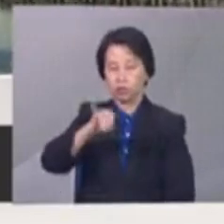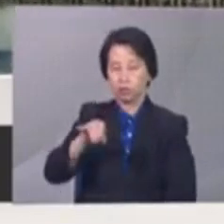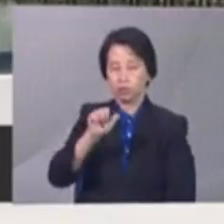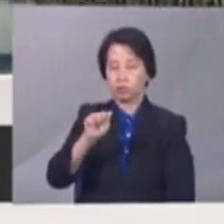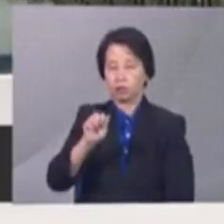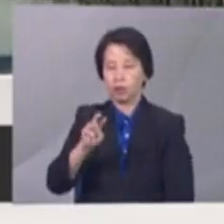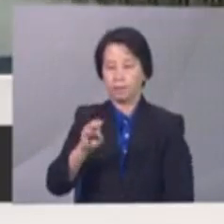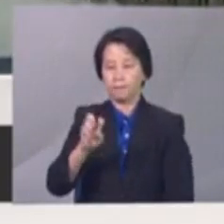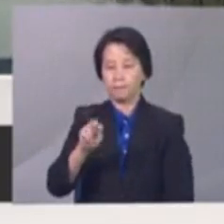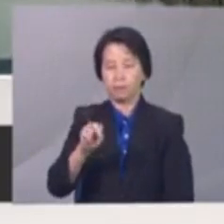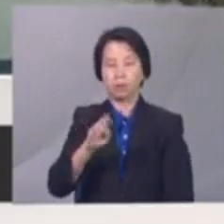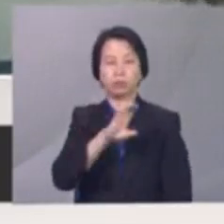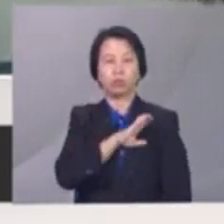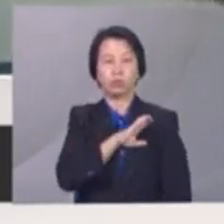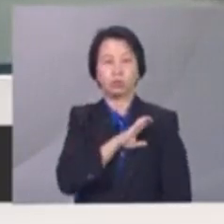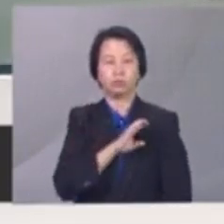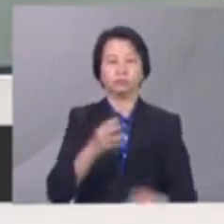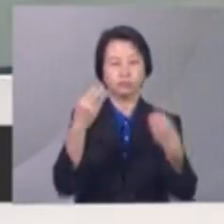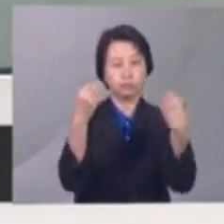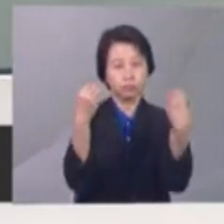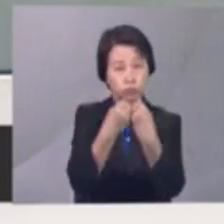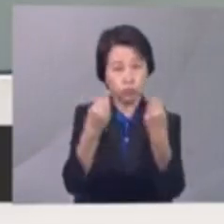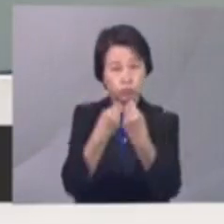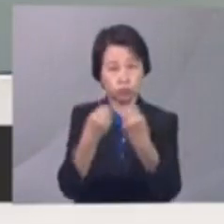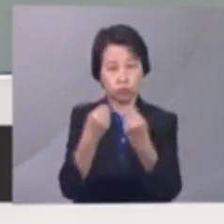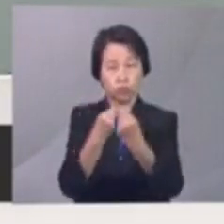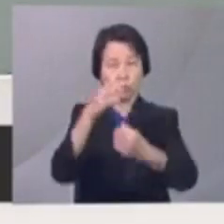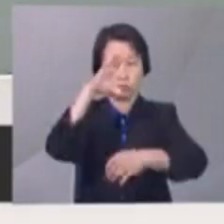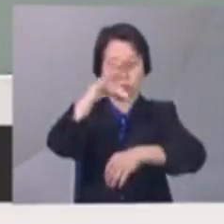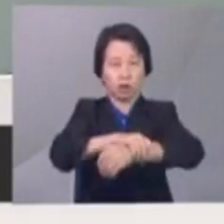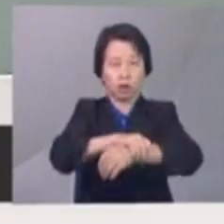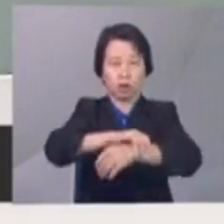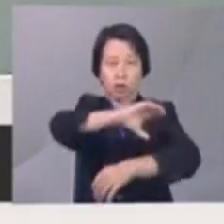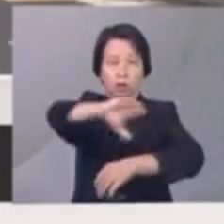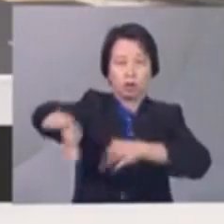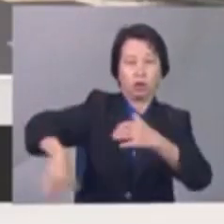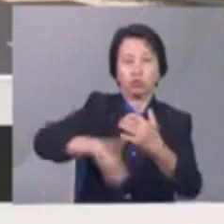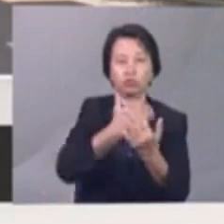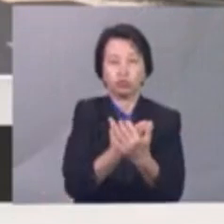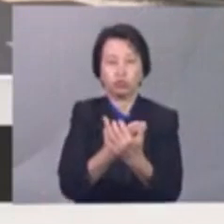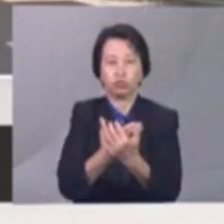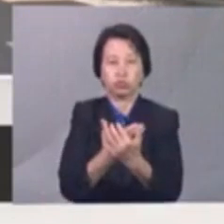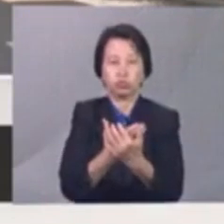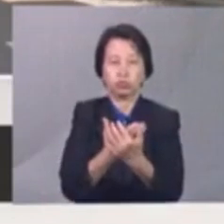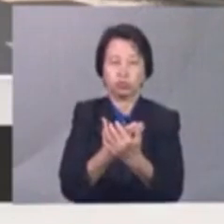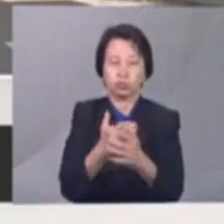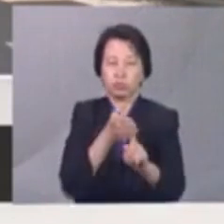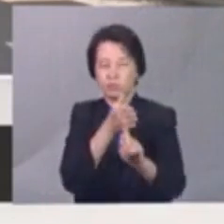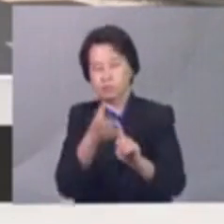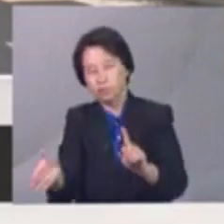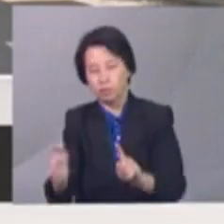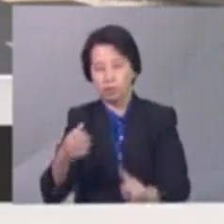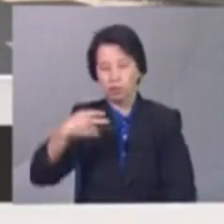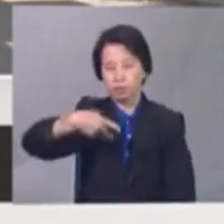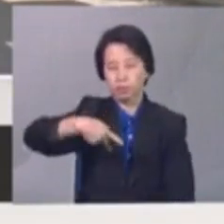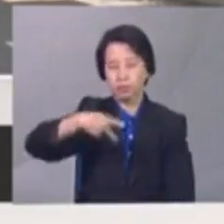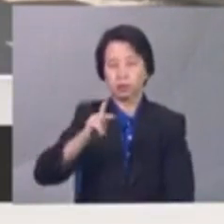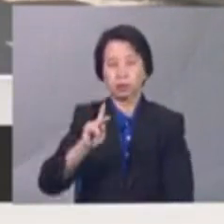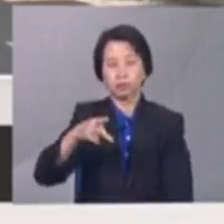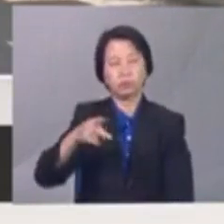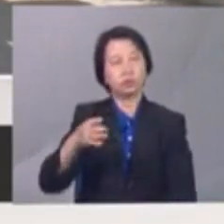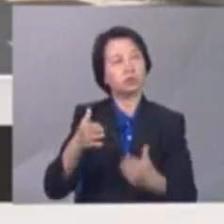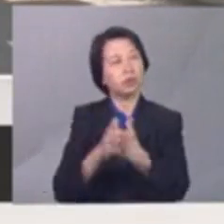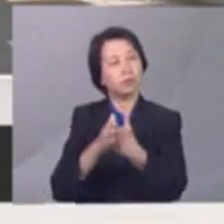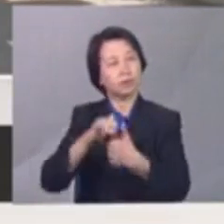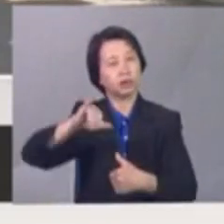polis. Jumlah tangkapan kumulatif engkar PKP sehingga semalam adalah